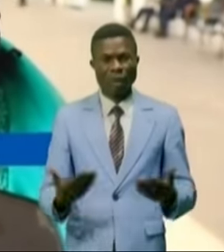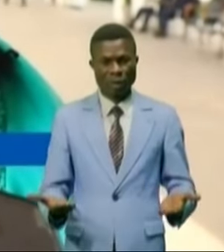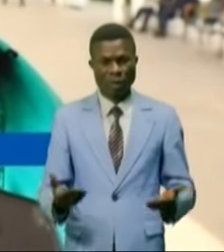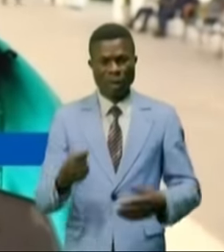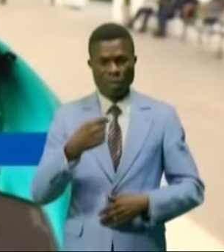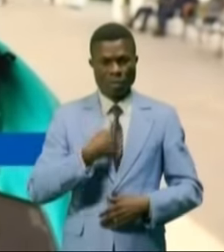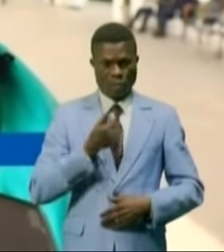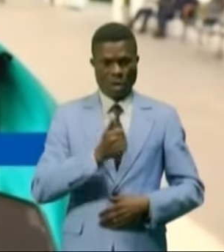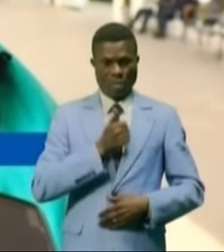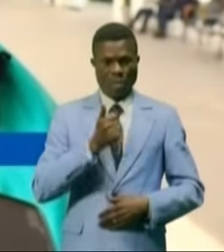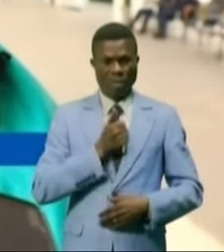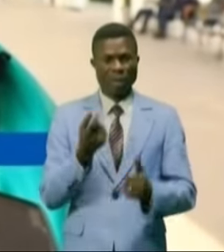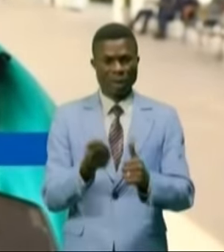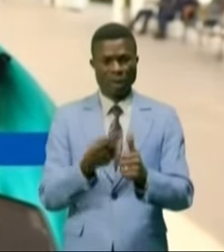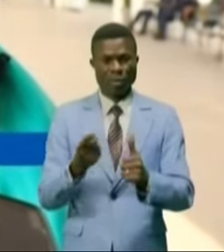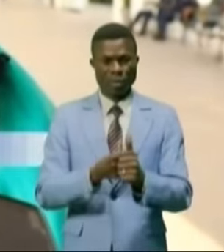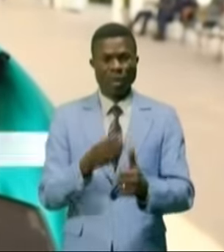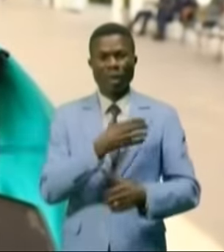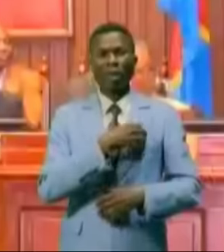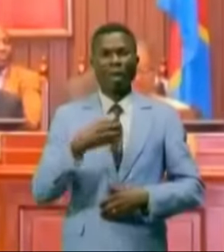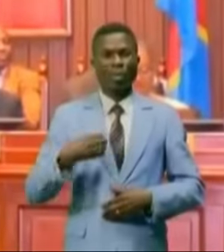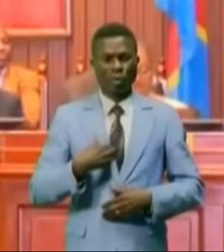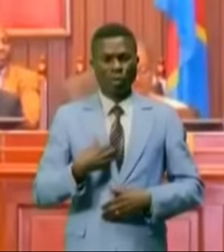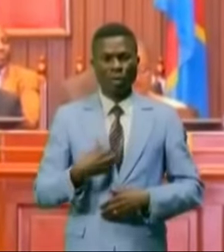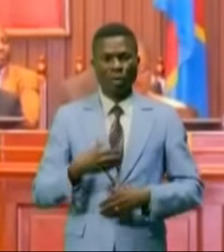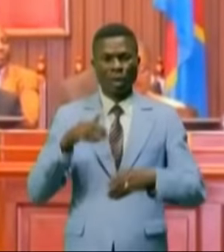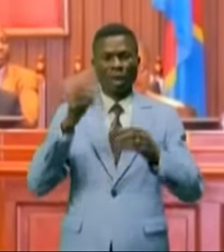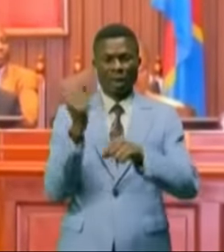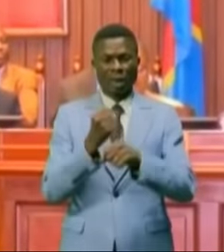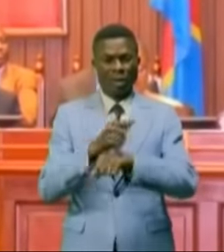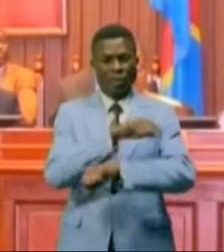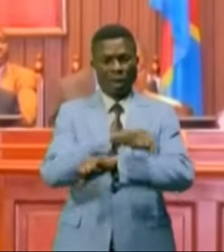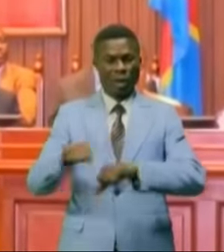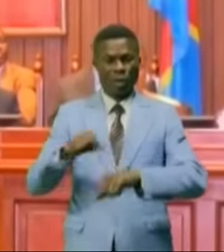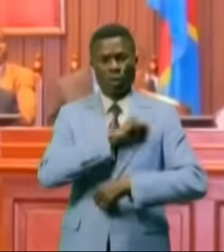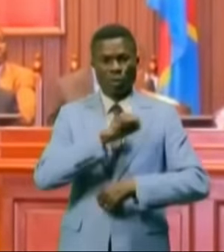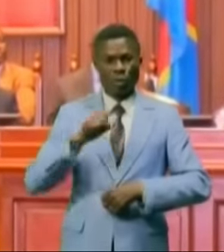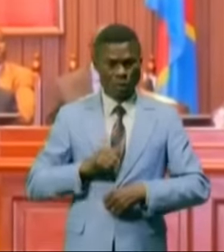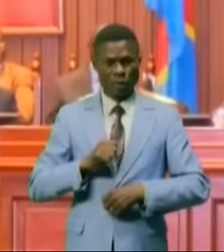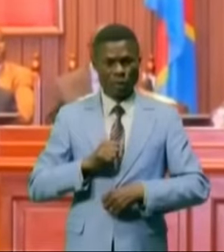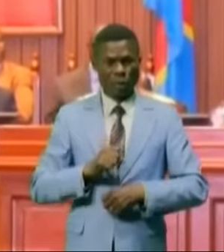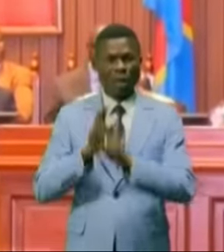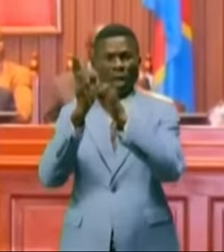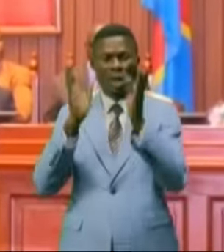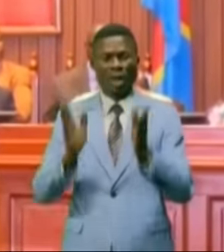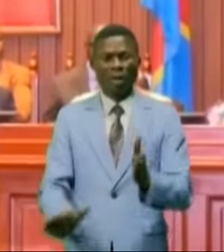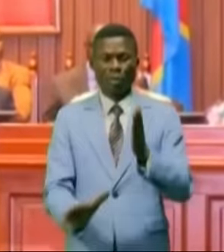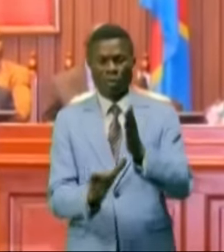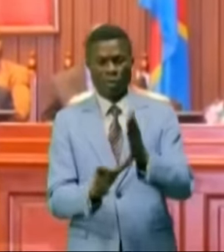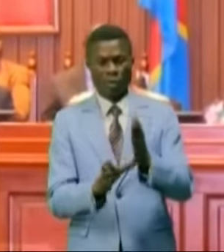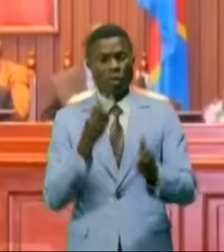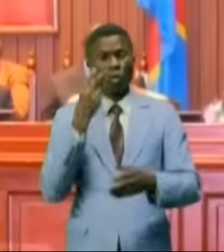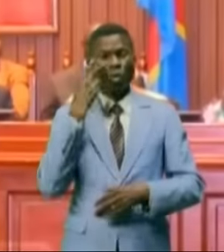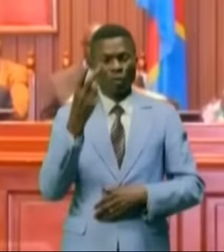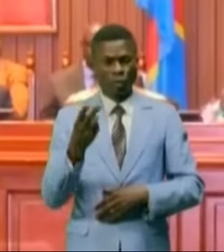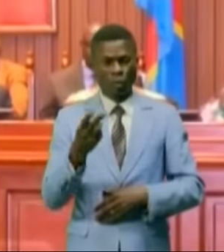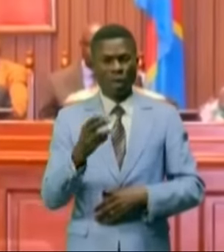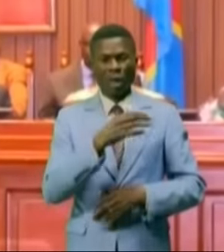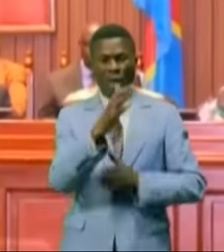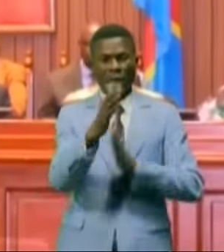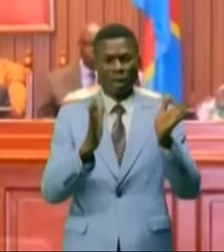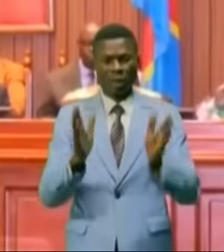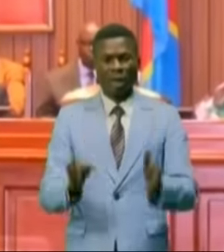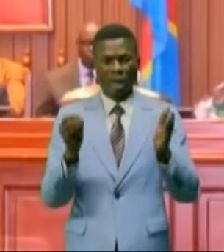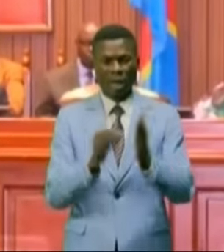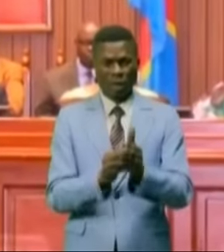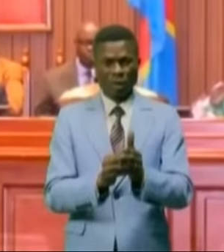Moi personnellement, les femmes qui étaient au bureau, nous avons eu une rapporteure adjointe, nous avons eu une questeur et nous